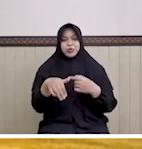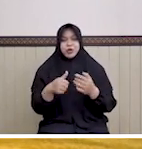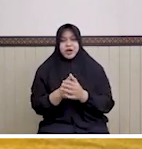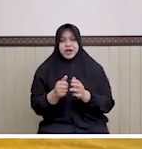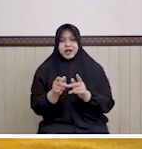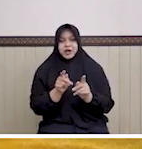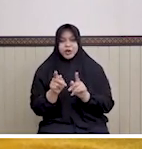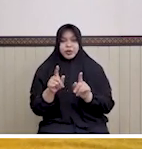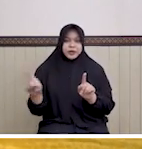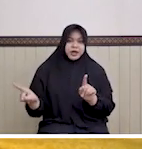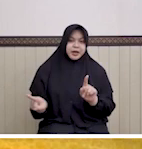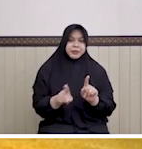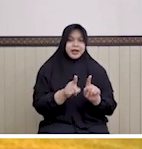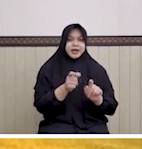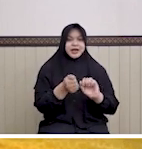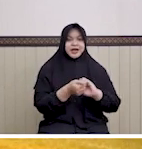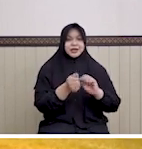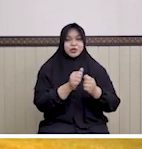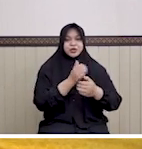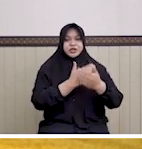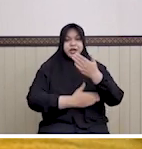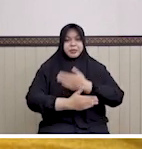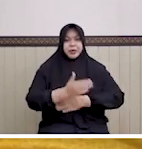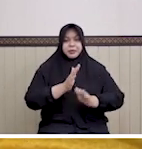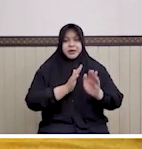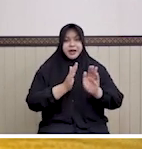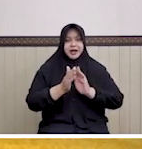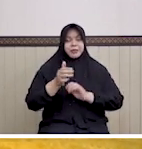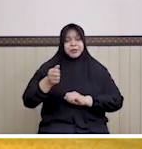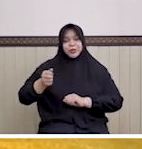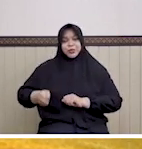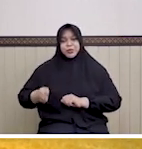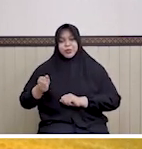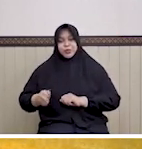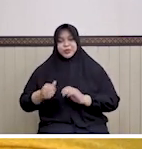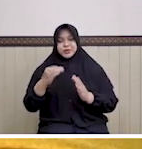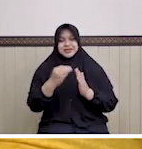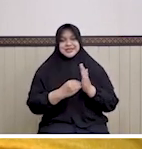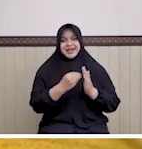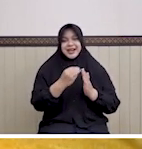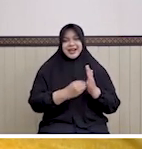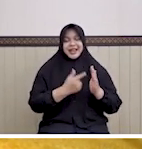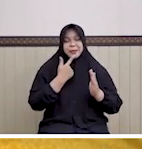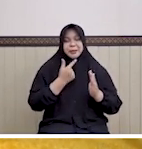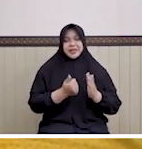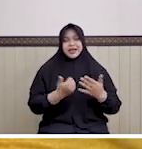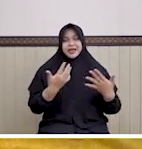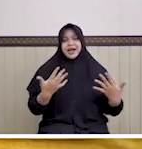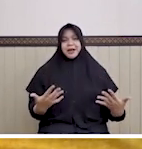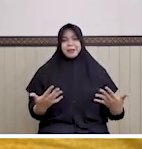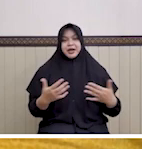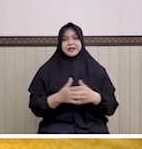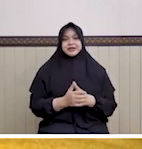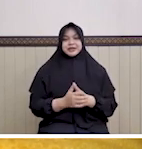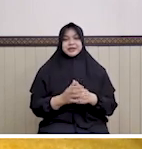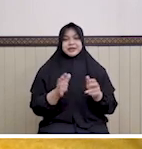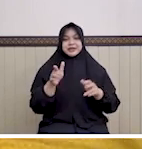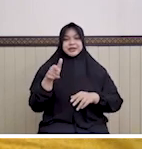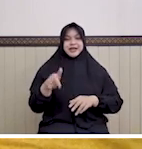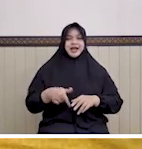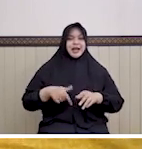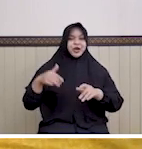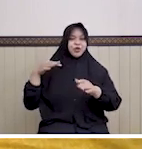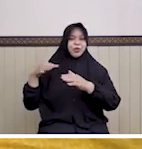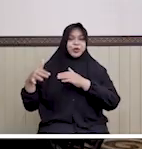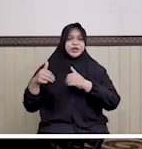ketika kami mendampingi kasus disabilitas yang berhadapan dengan hukum syarat yang sangat penting disini adalah akomodasi